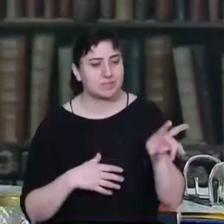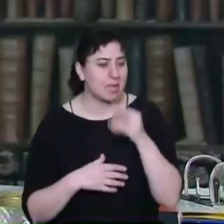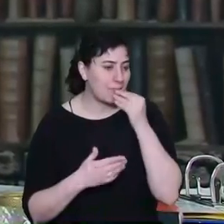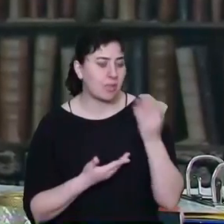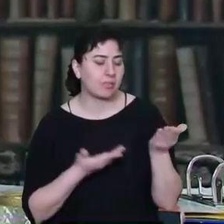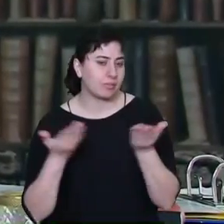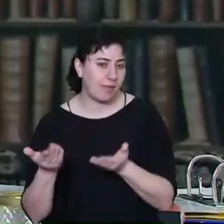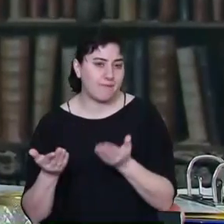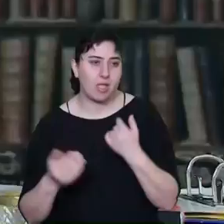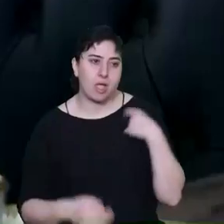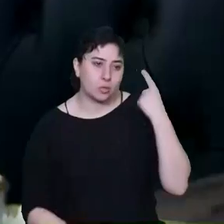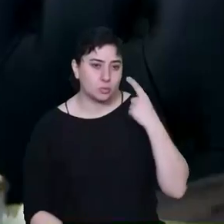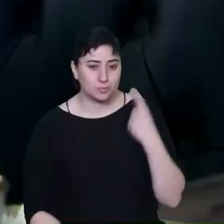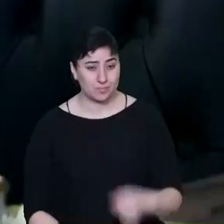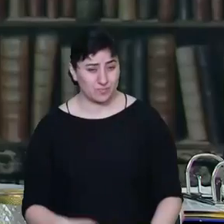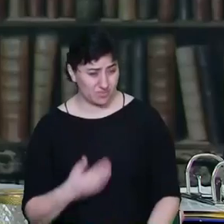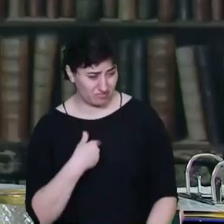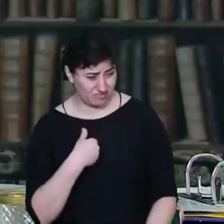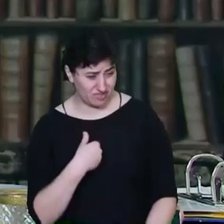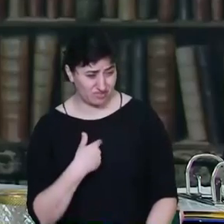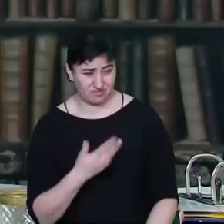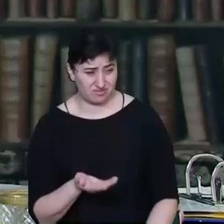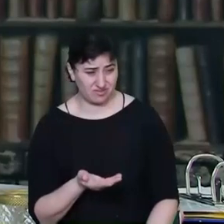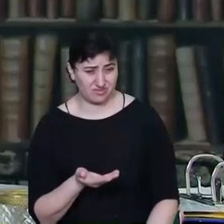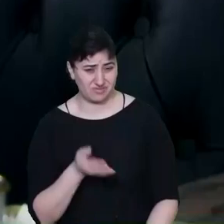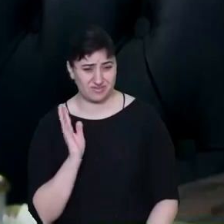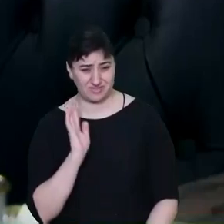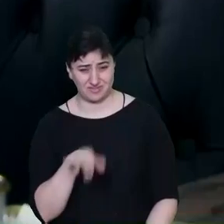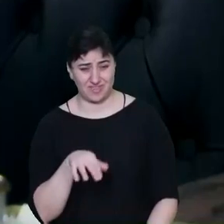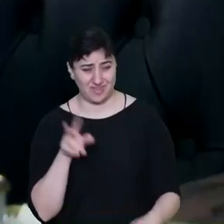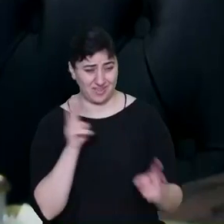yemeğine davet etti de onu düşünüyorum. Bizi?